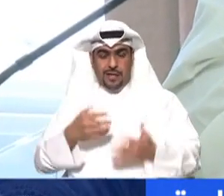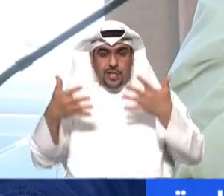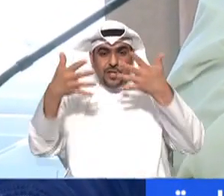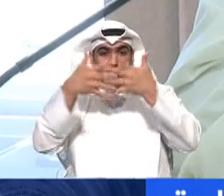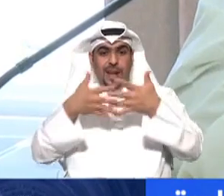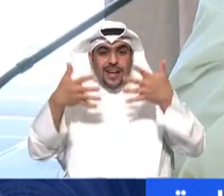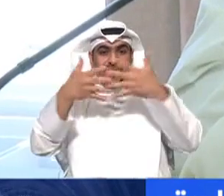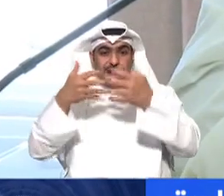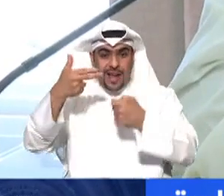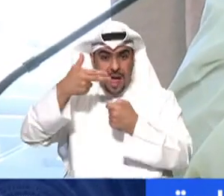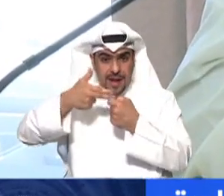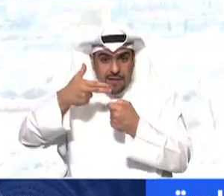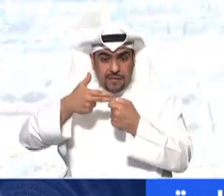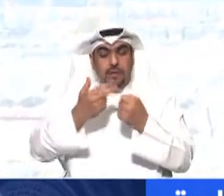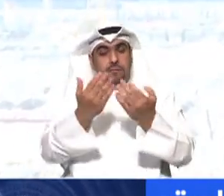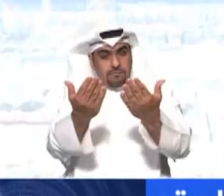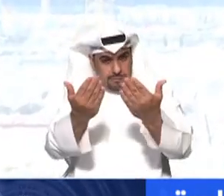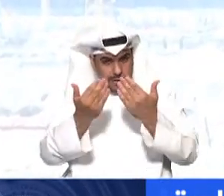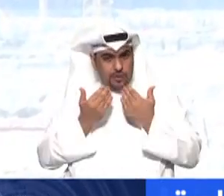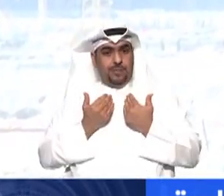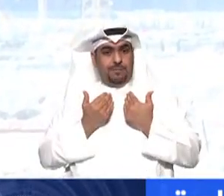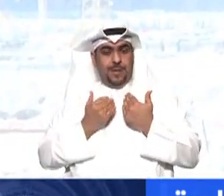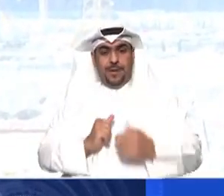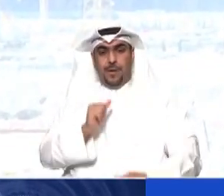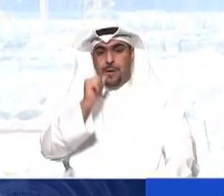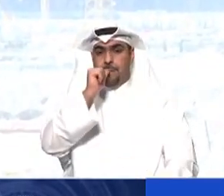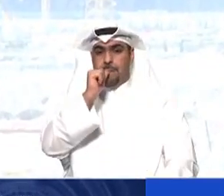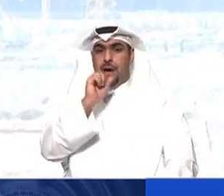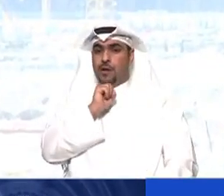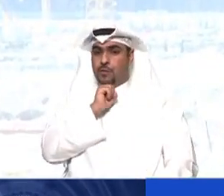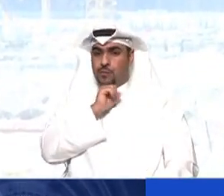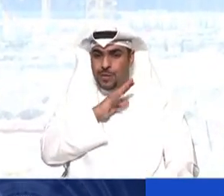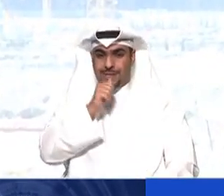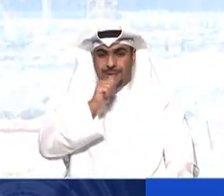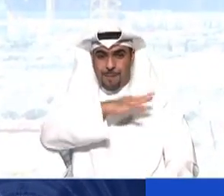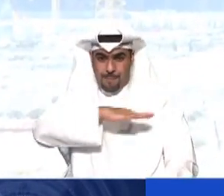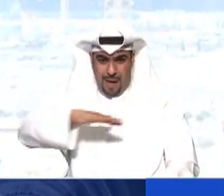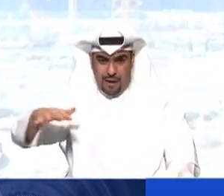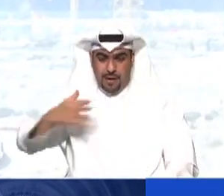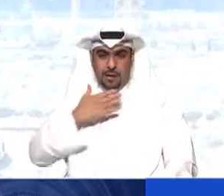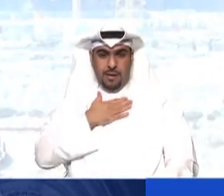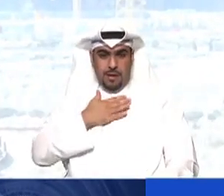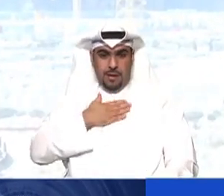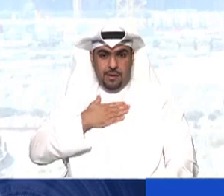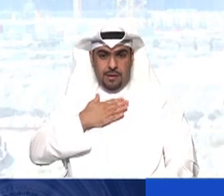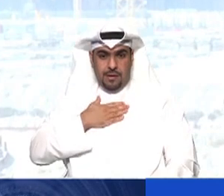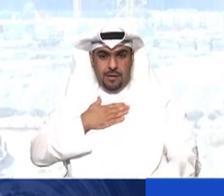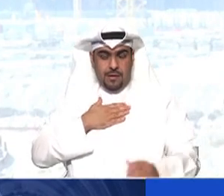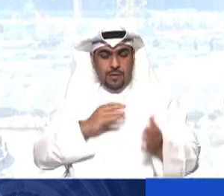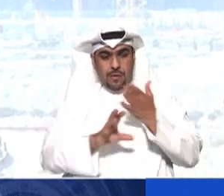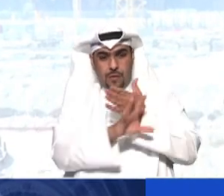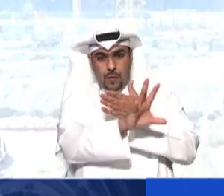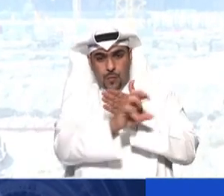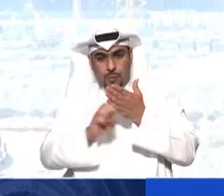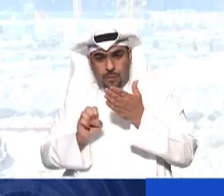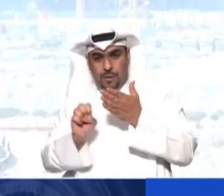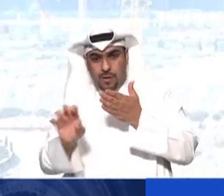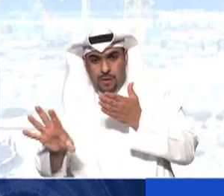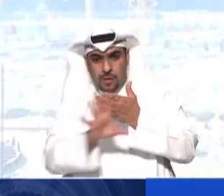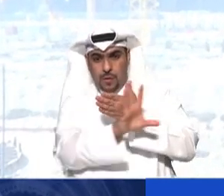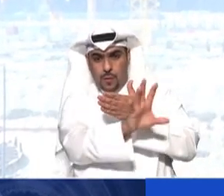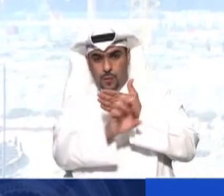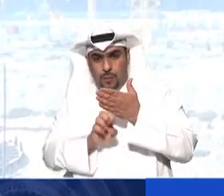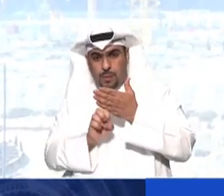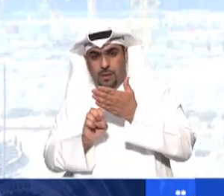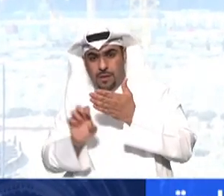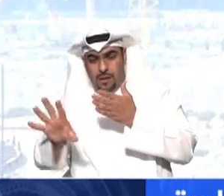طبعا هناك تعاون وثيق بيننا وبين وزارة الأشغال، وشركة نفط الكويت تستخدم المياه هذه